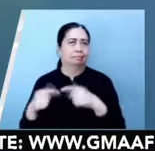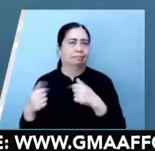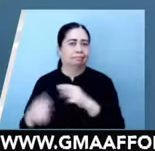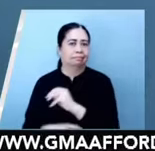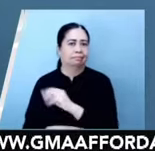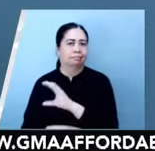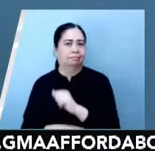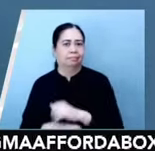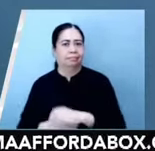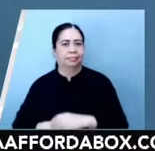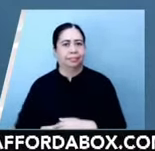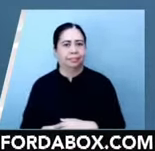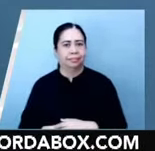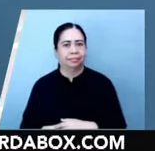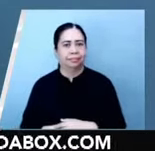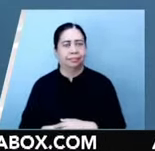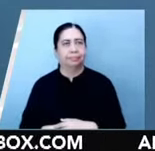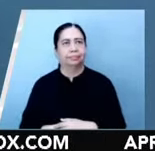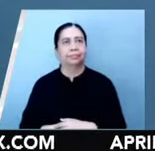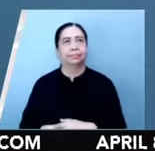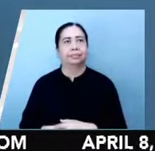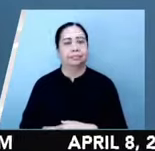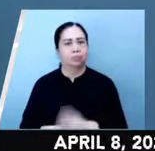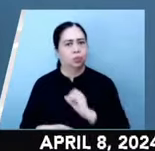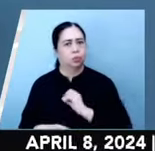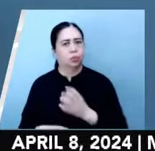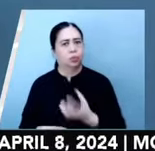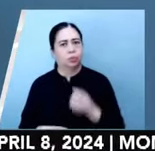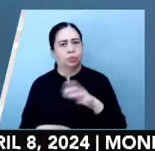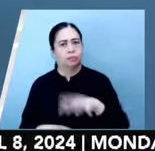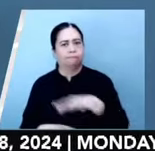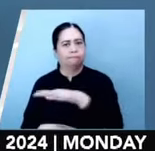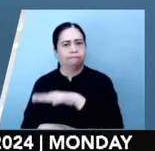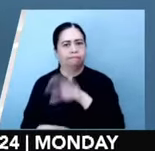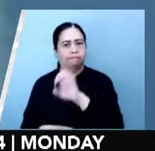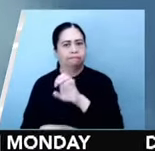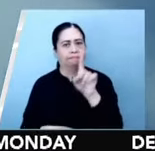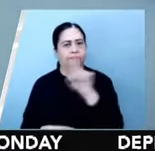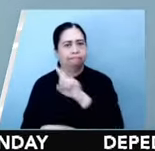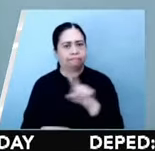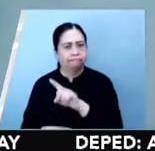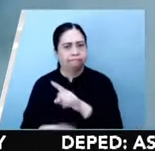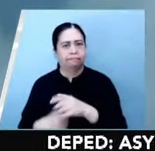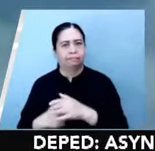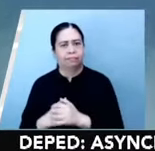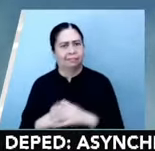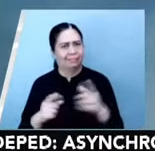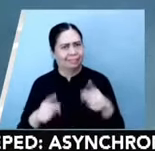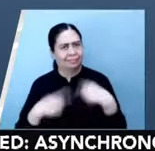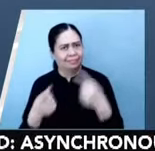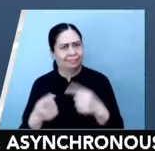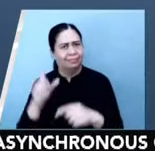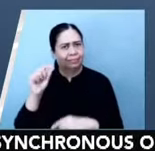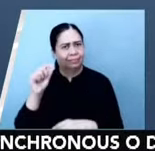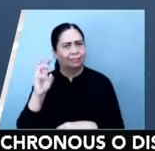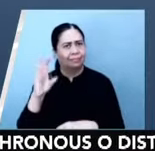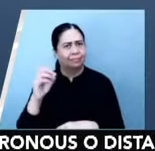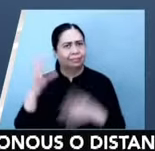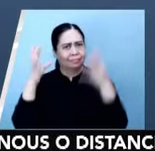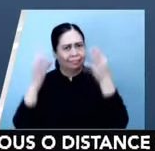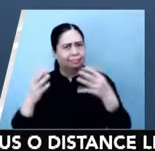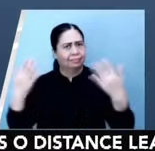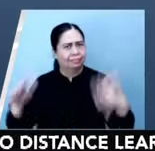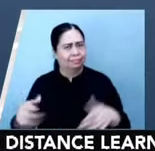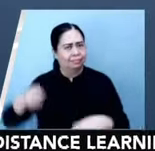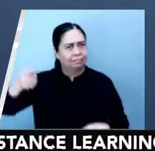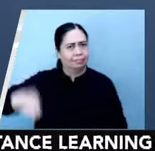dyan. Sapagkat yan ay ating EED. It has already been ruled in 2016 by the Arbitral Tribunal na ang 9-9